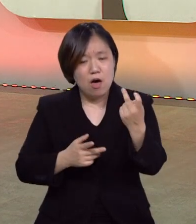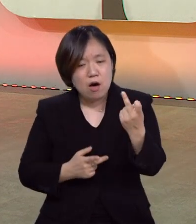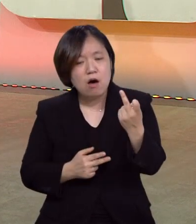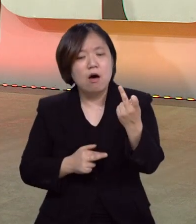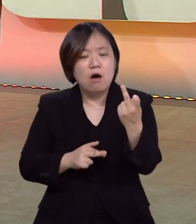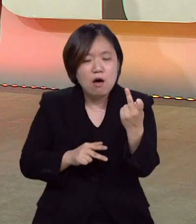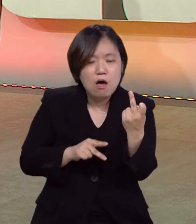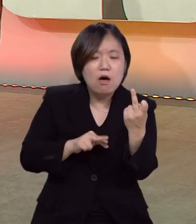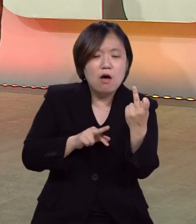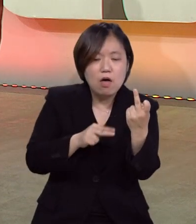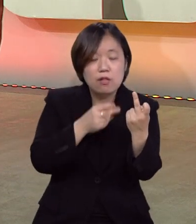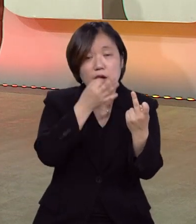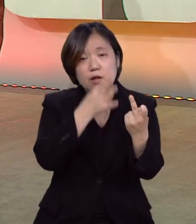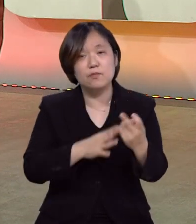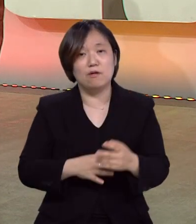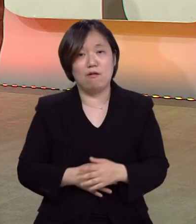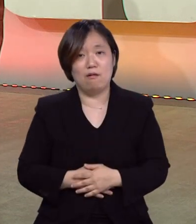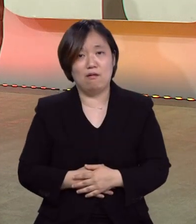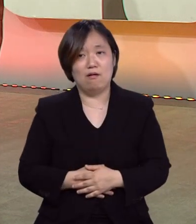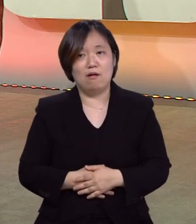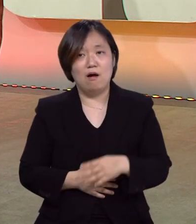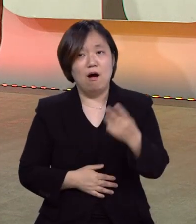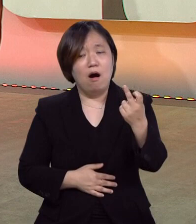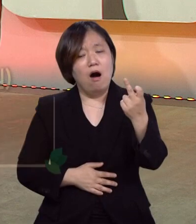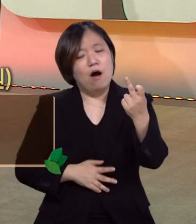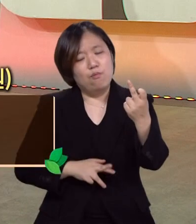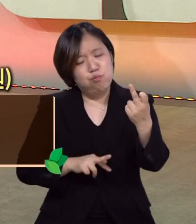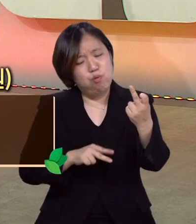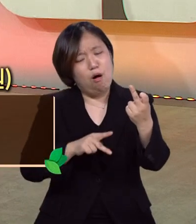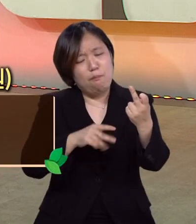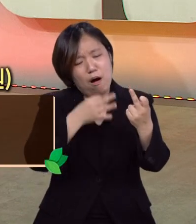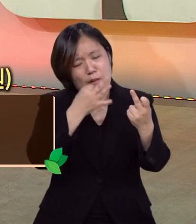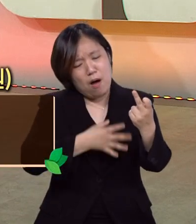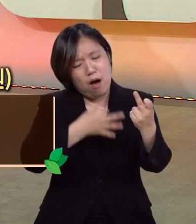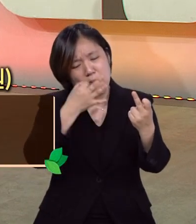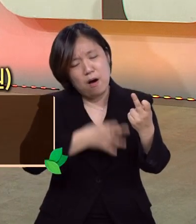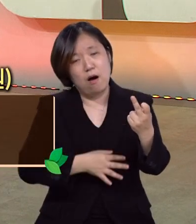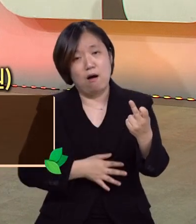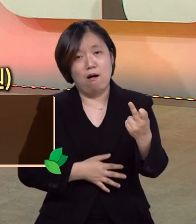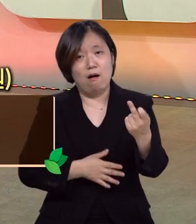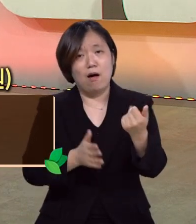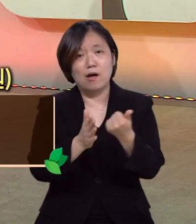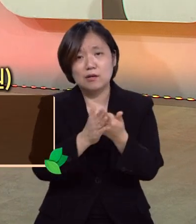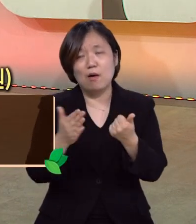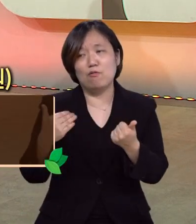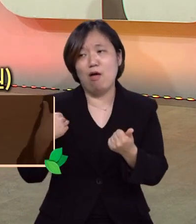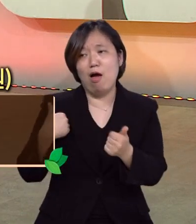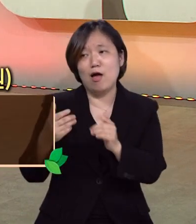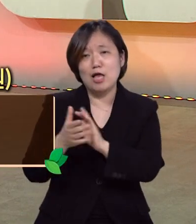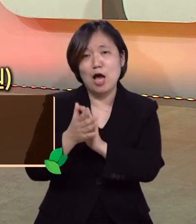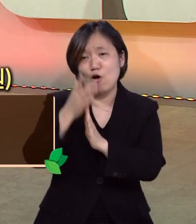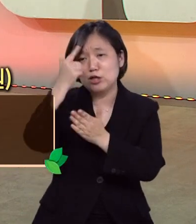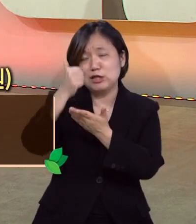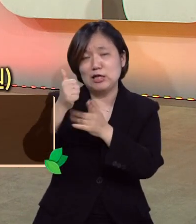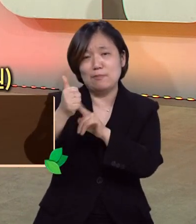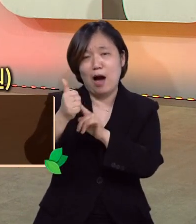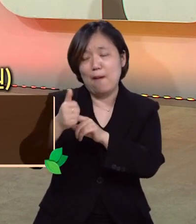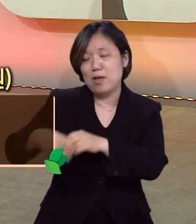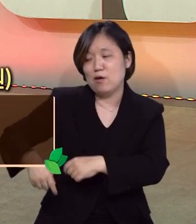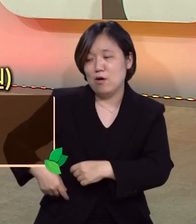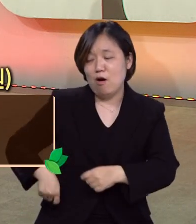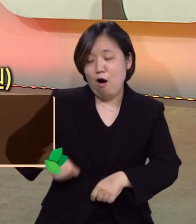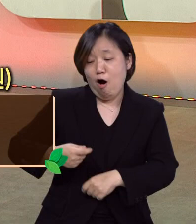어떻게 했냐면 산을 올라가기도 힘들어서 사형 스님 두 분이 앞에서 사형수님 두